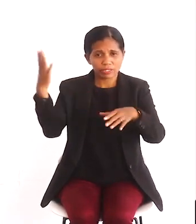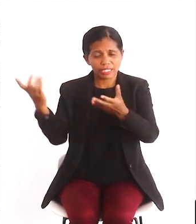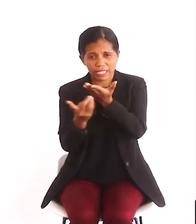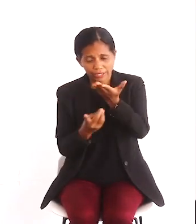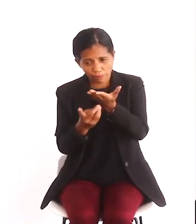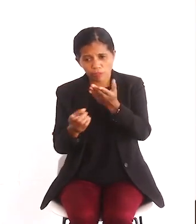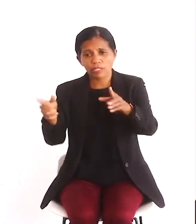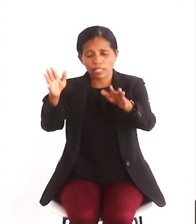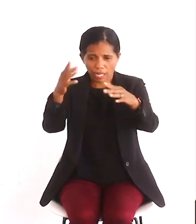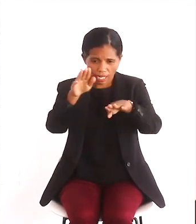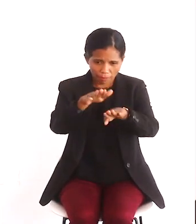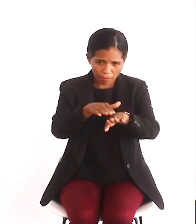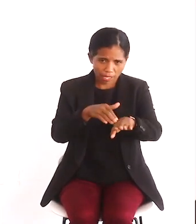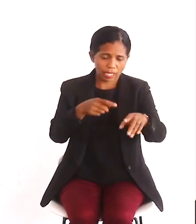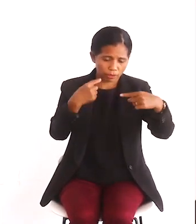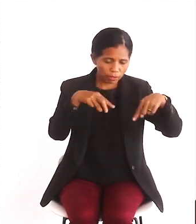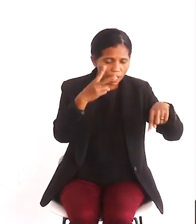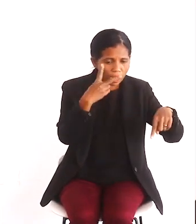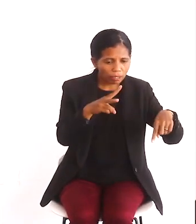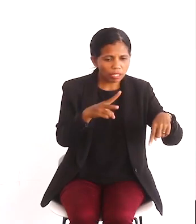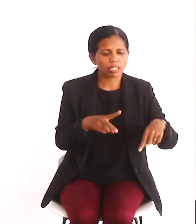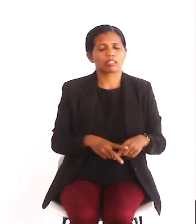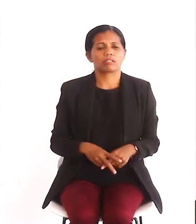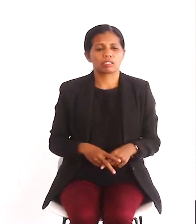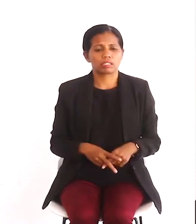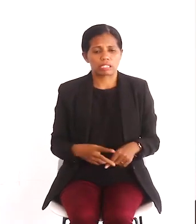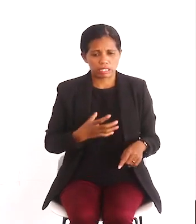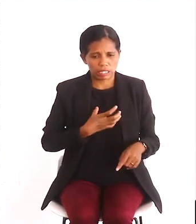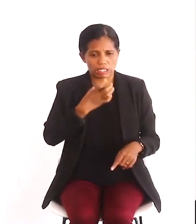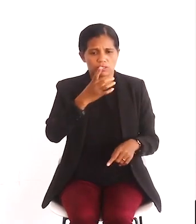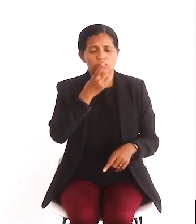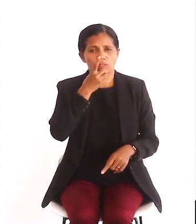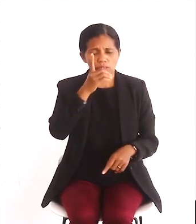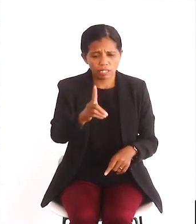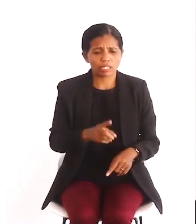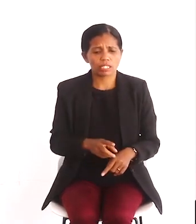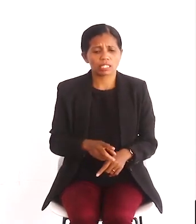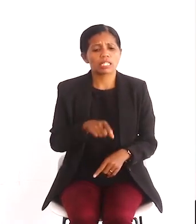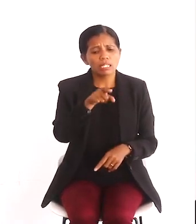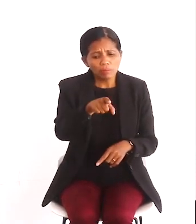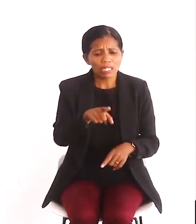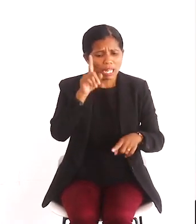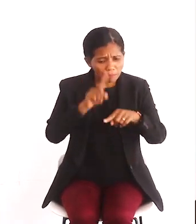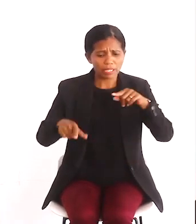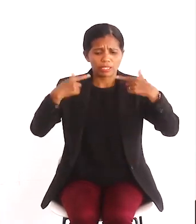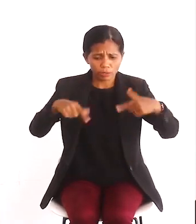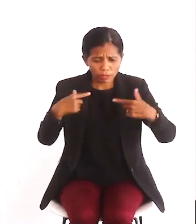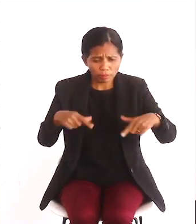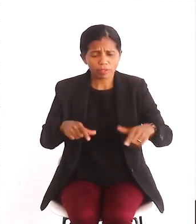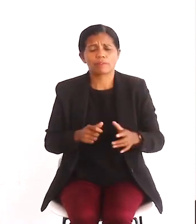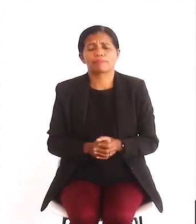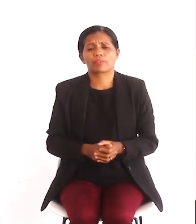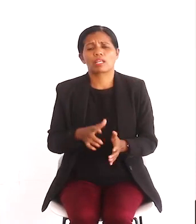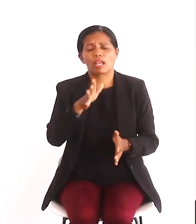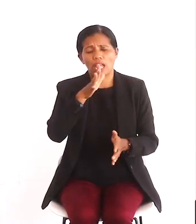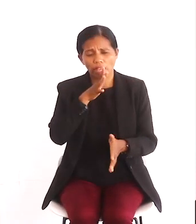hakalma situsaun. Ne hateke ban ye bewan sira ho oin hirus no dehan. Imina in rua la bele histori malu. Avo minga